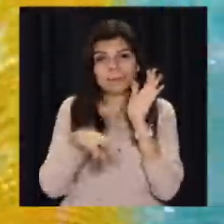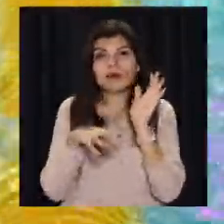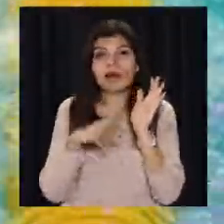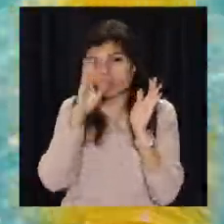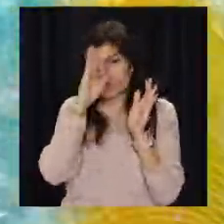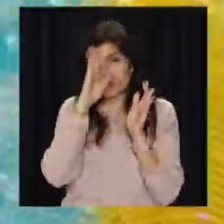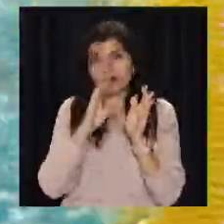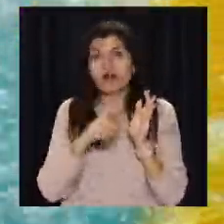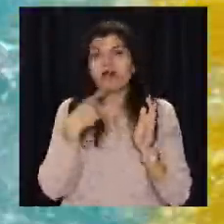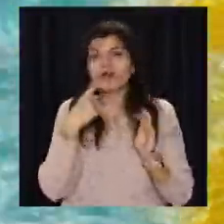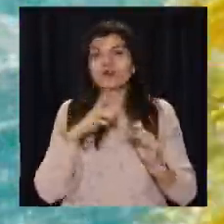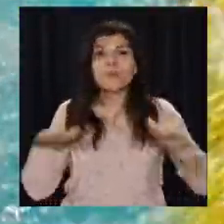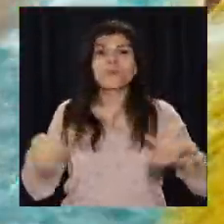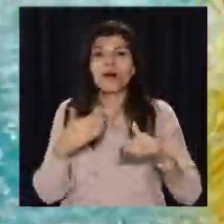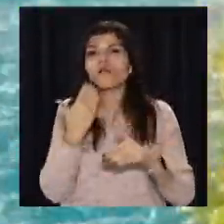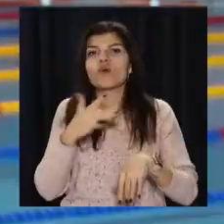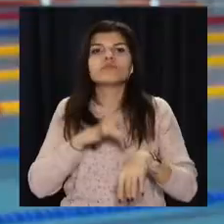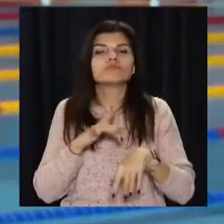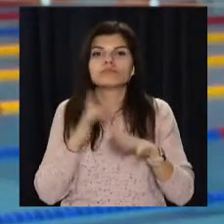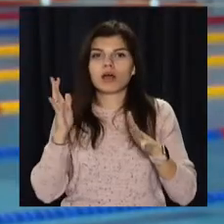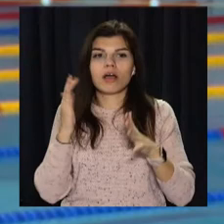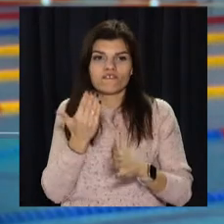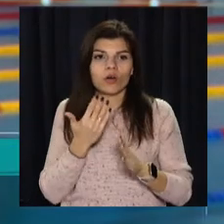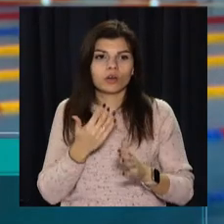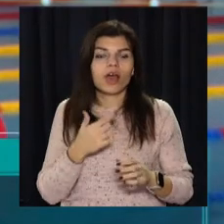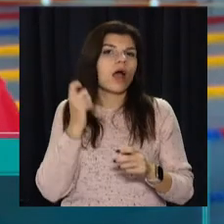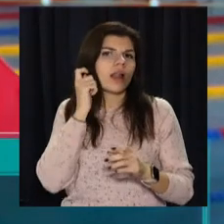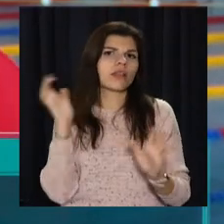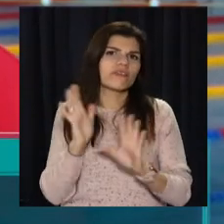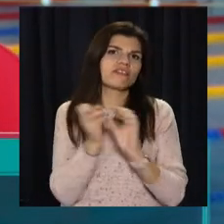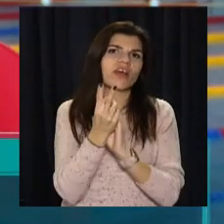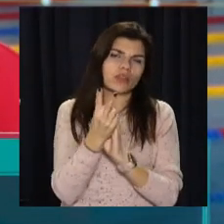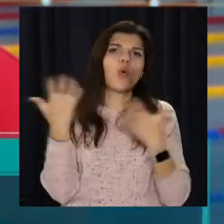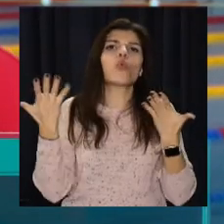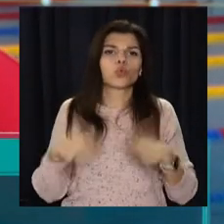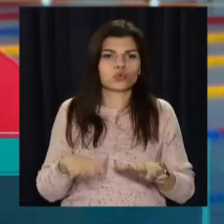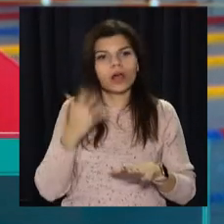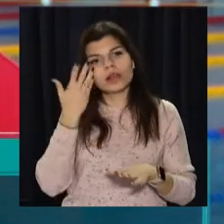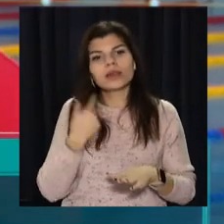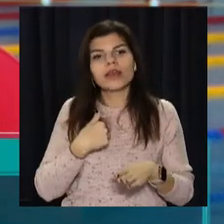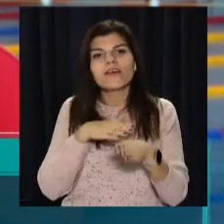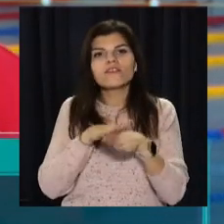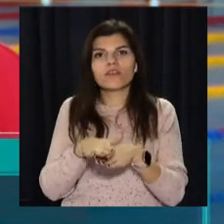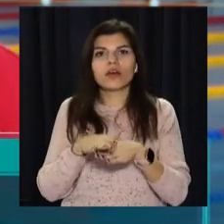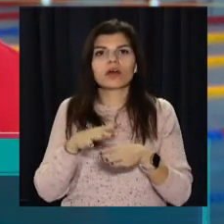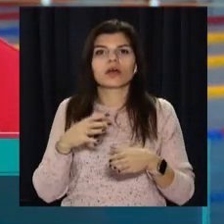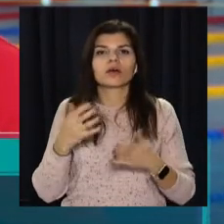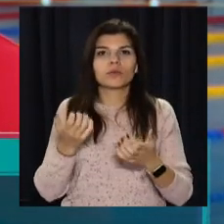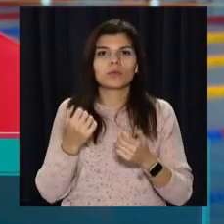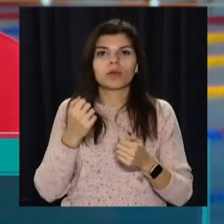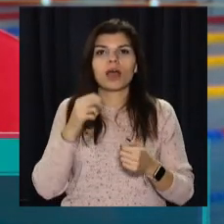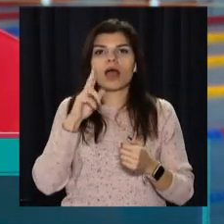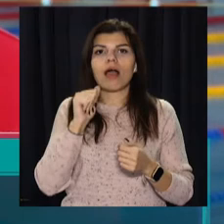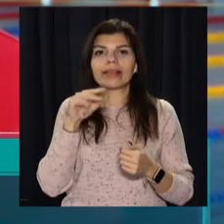Хлопець стверджує, плавання – його покликання. Лет в 12 вже, коли я виповнив кандидата, в 13 вже